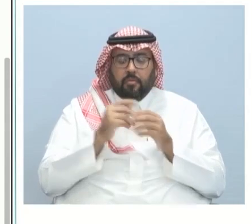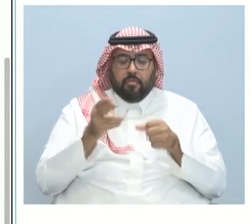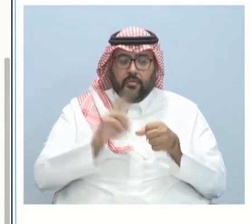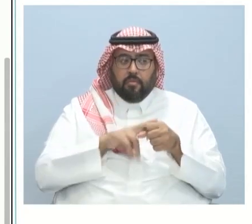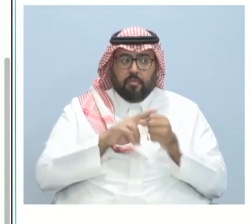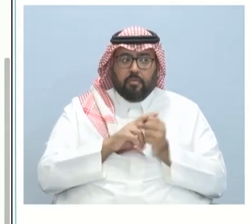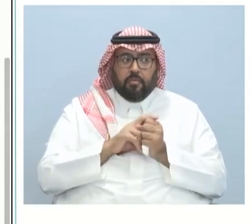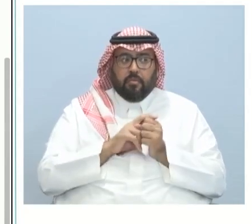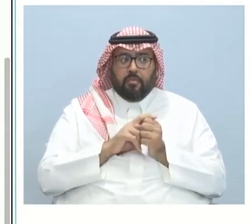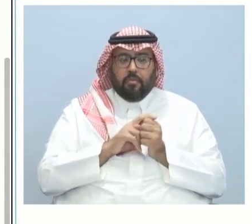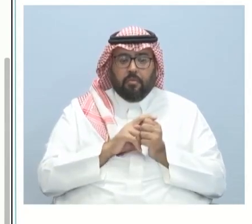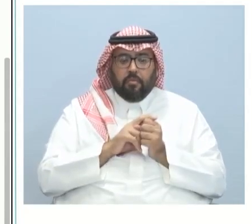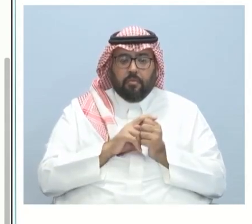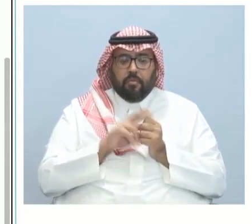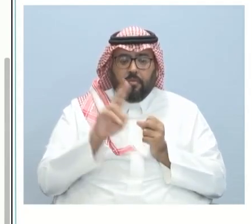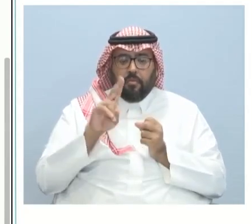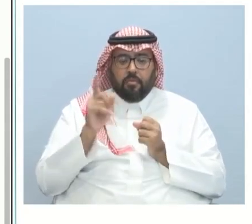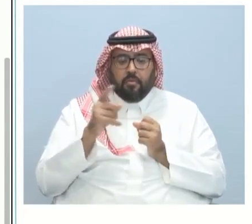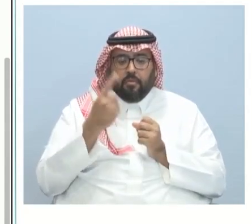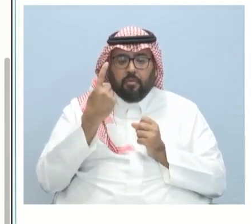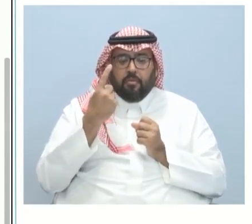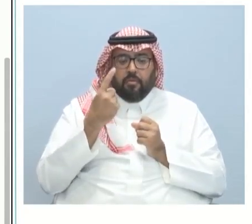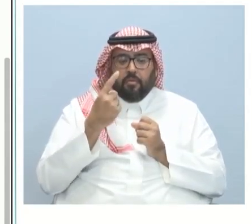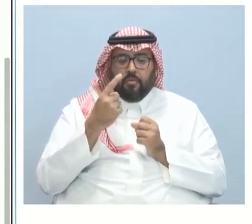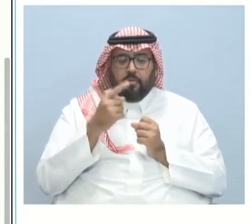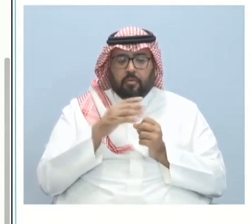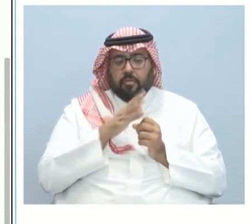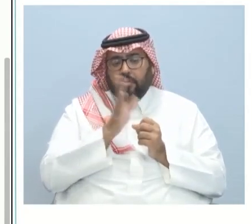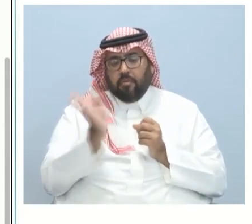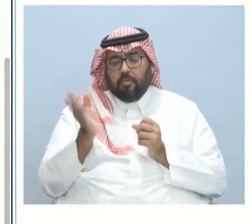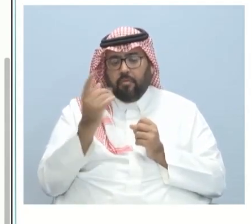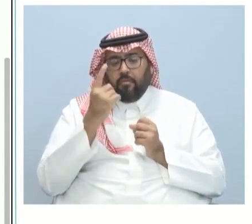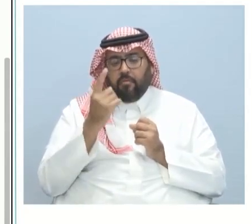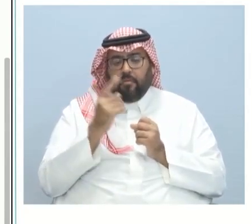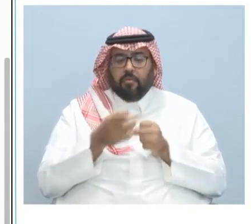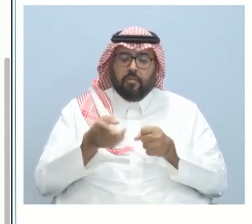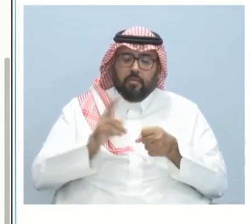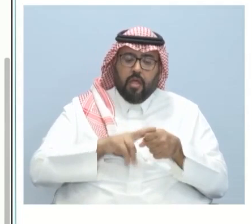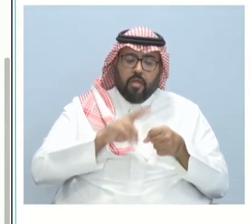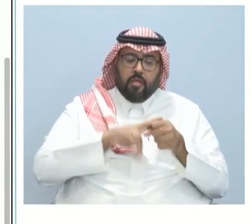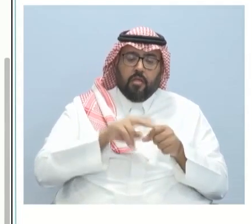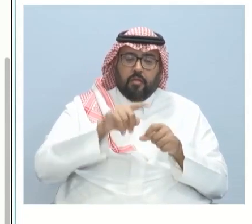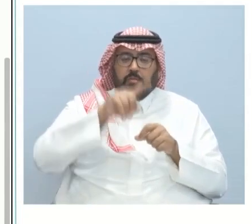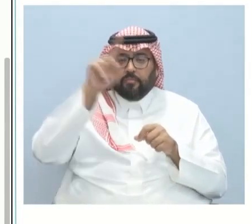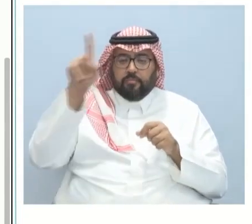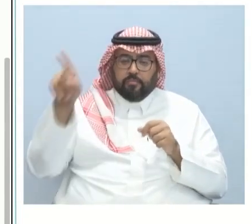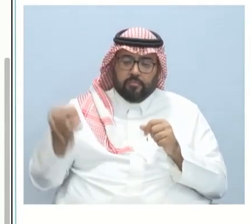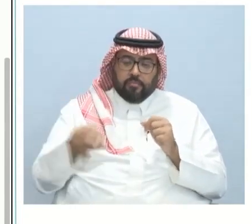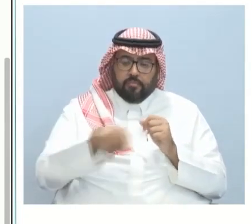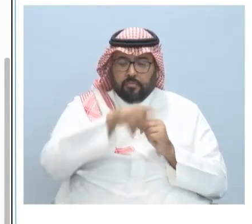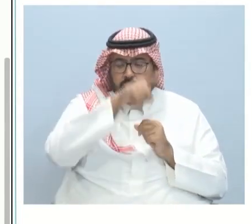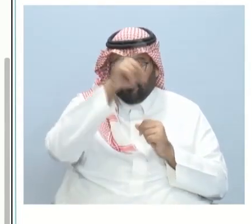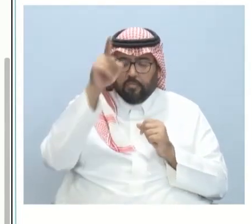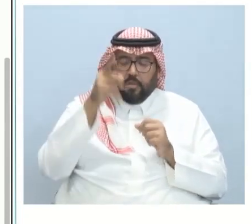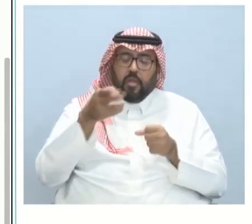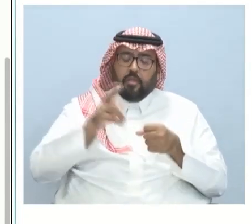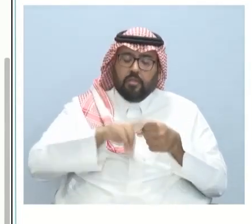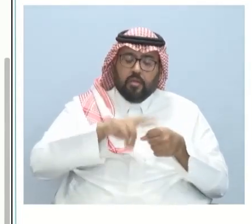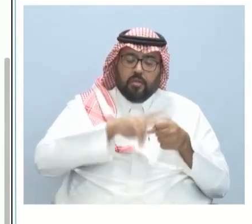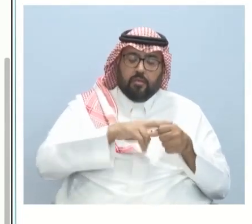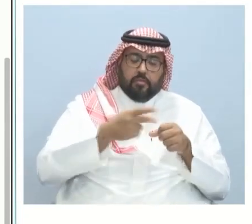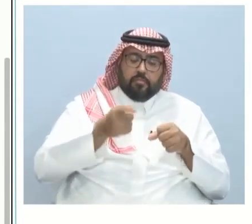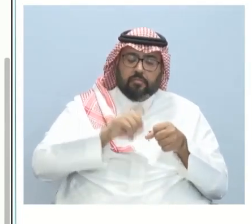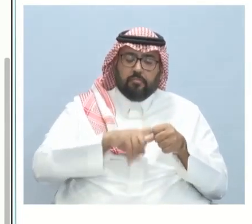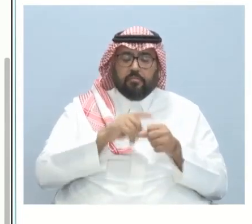استخدمنا لبنه تحرك واحده ولبنه انعطف واحده ولكن داخل حلقه تكرار وطلبنا من الحلقه